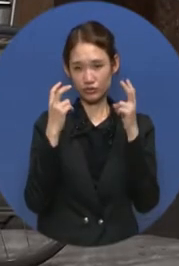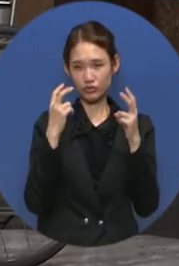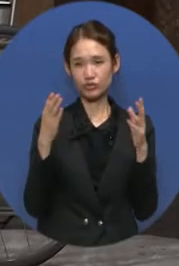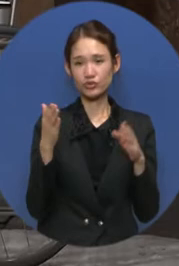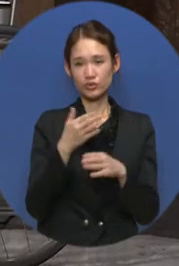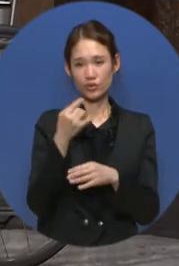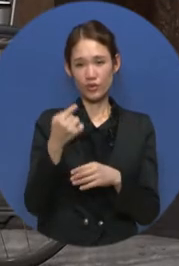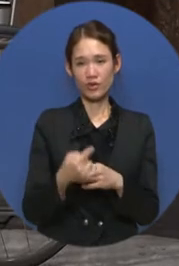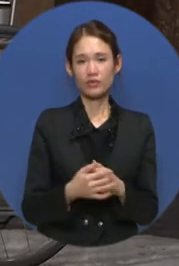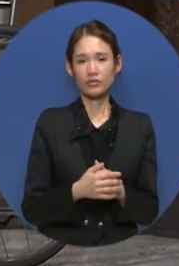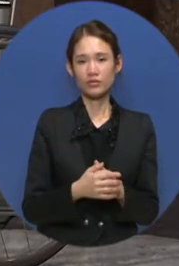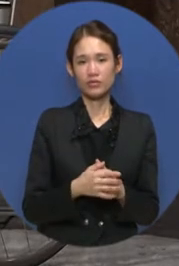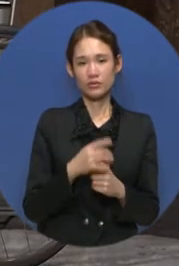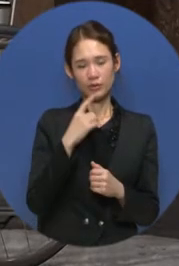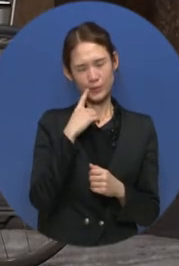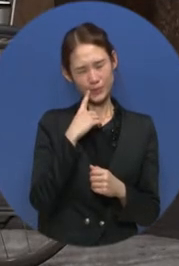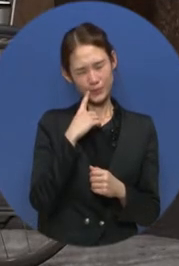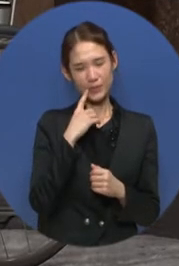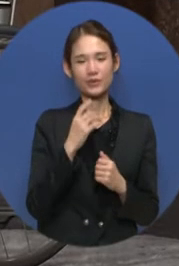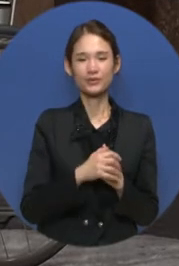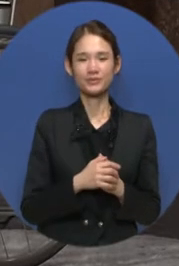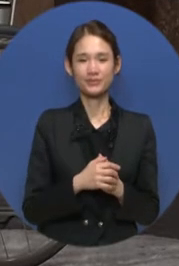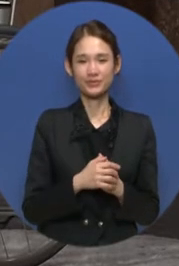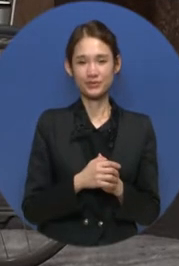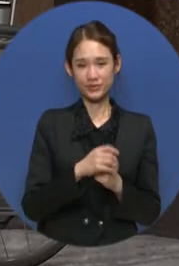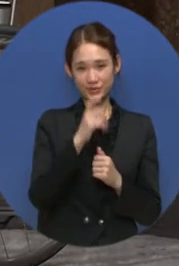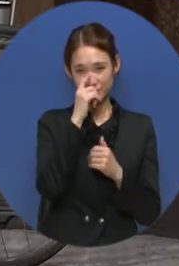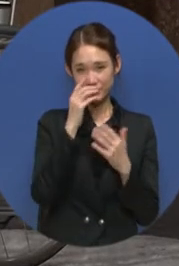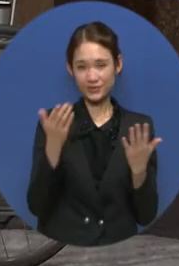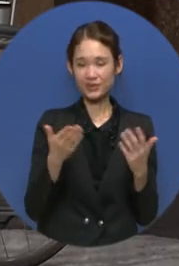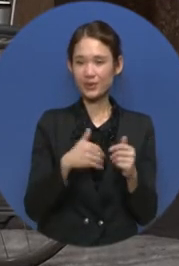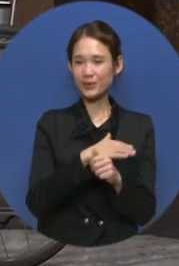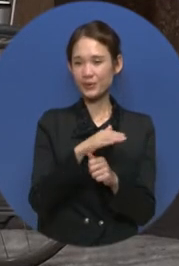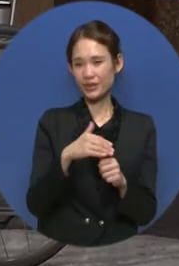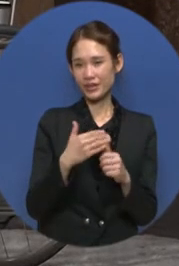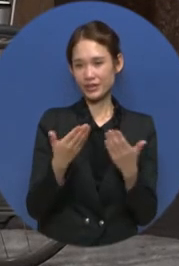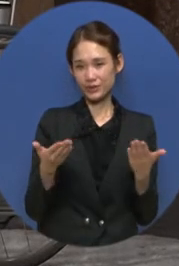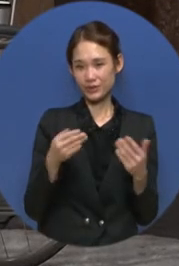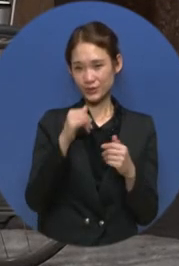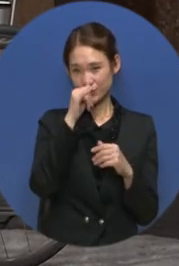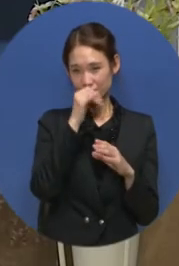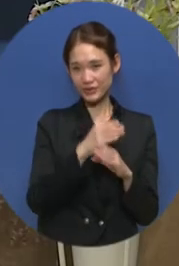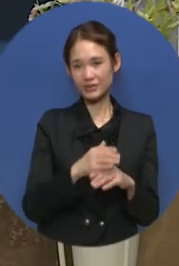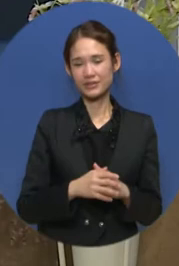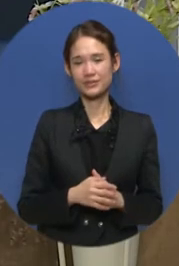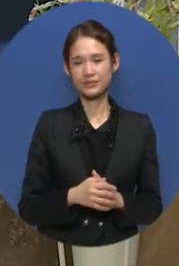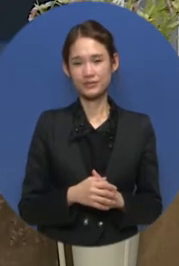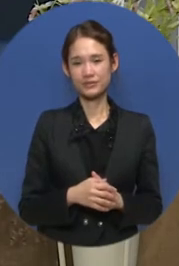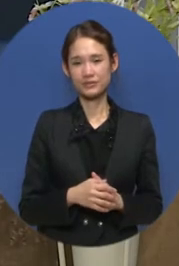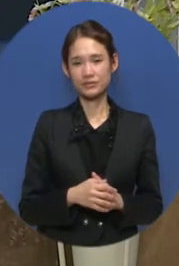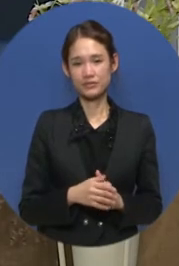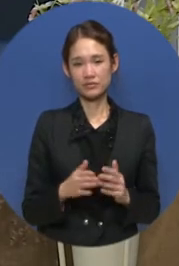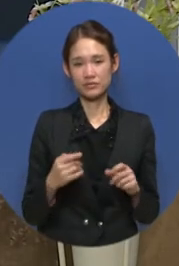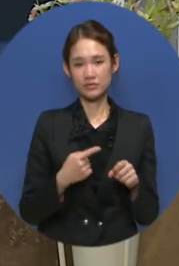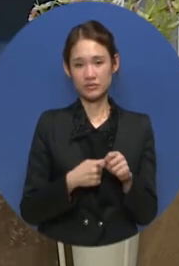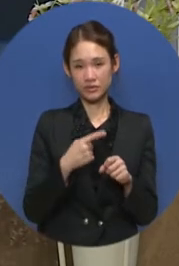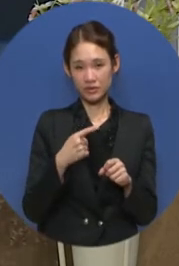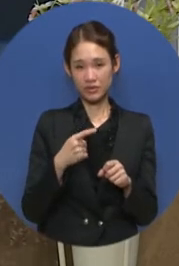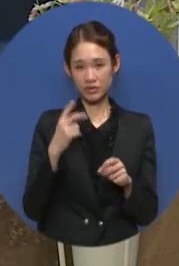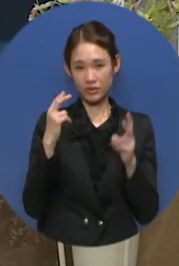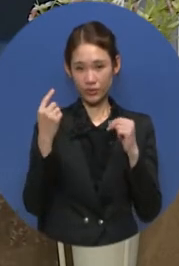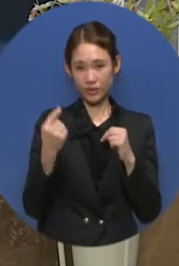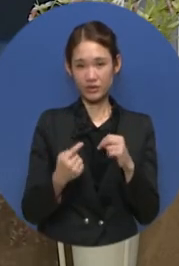한시. 정말 부럽네요. 좋은 근무 환경을 제공하고 계시네요. 네. 그럼 1시에 출근을